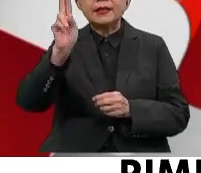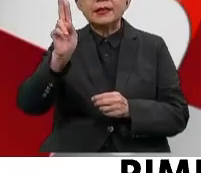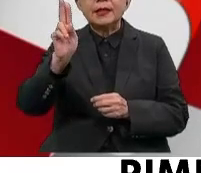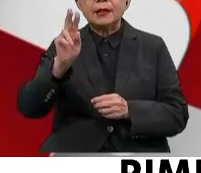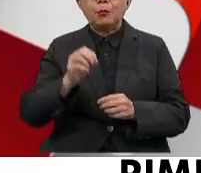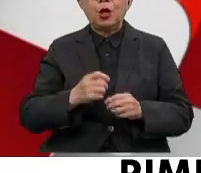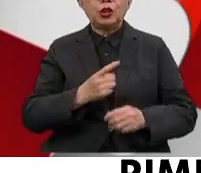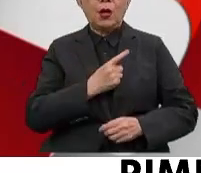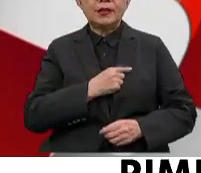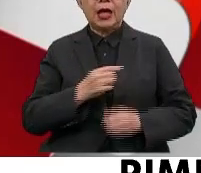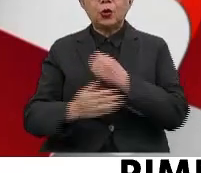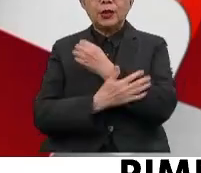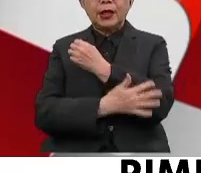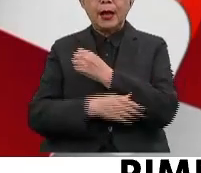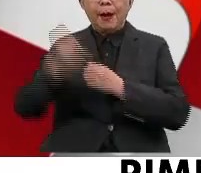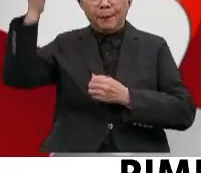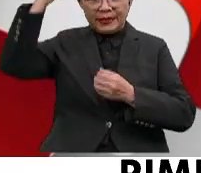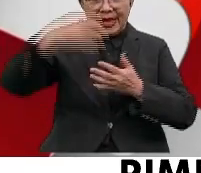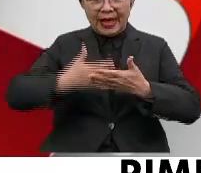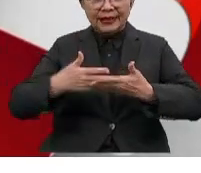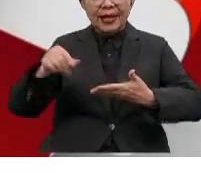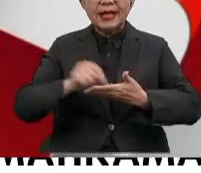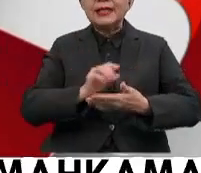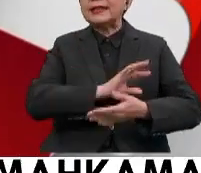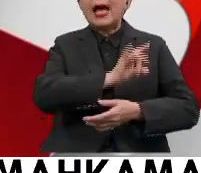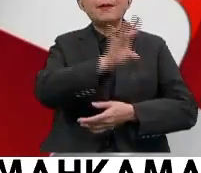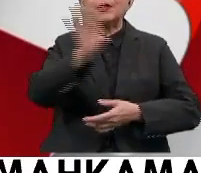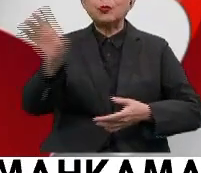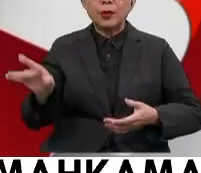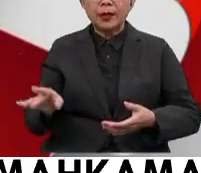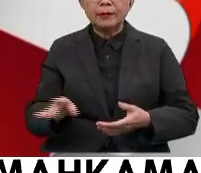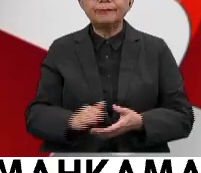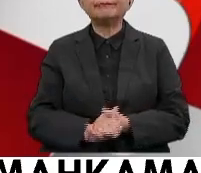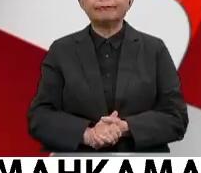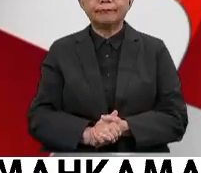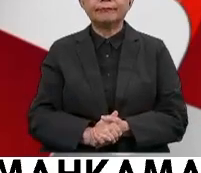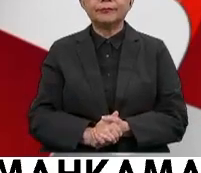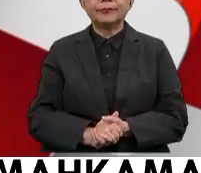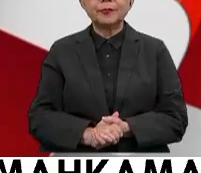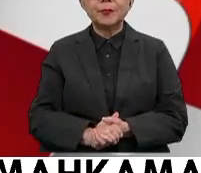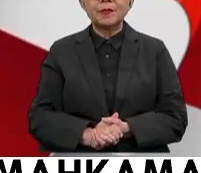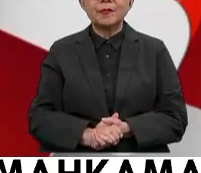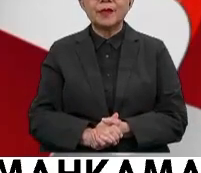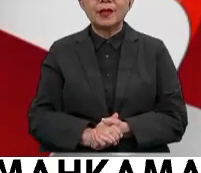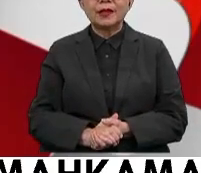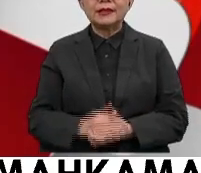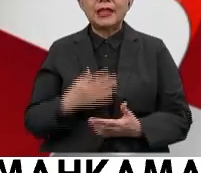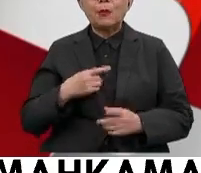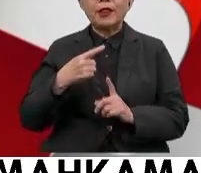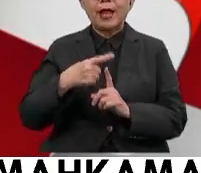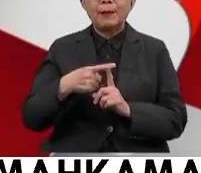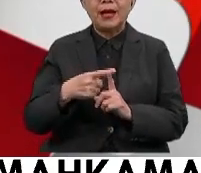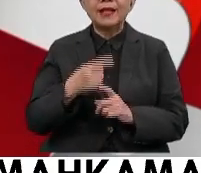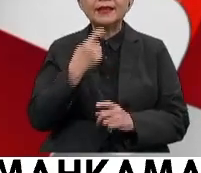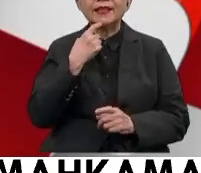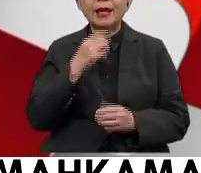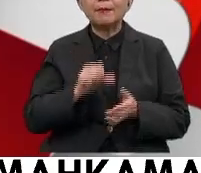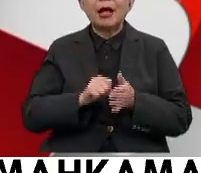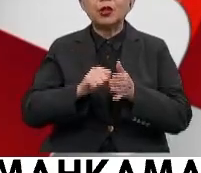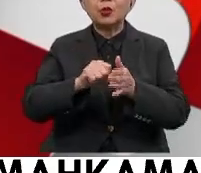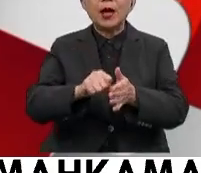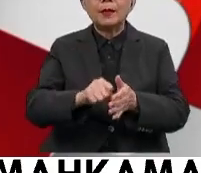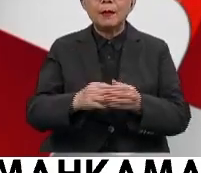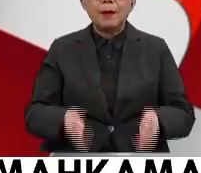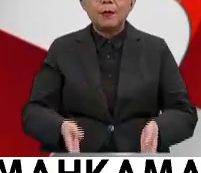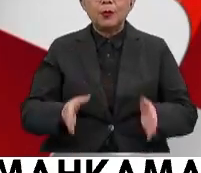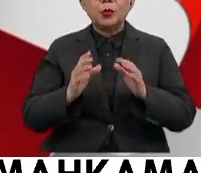swasta maupun negeri, pesantren Hidayatullah sampai kemana-mana. Demikian. Saya menambahkan tentang bantuan